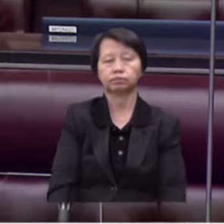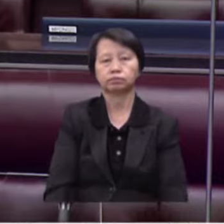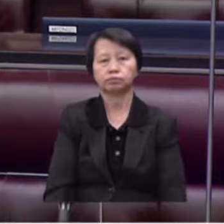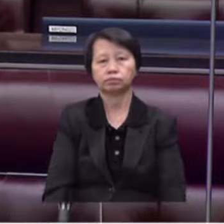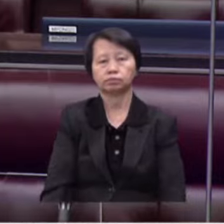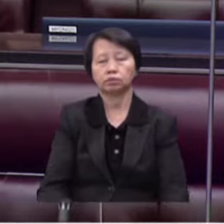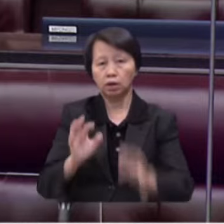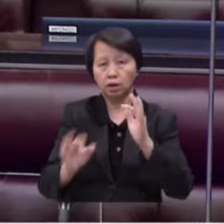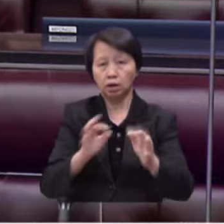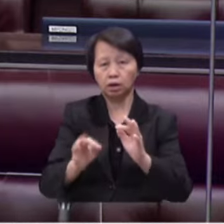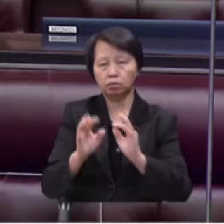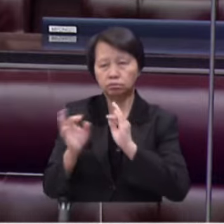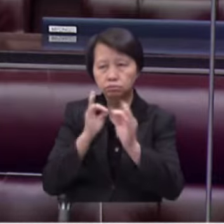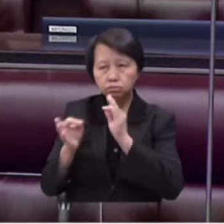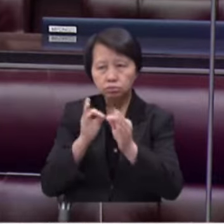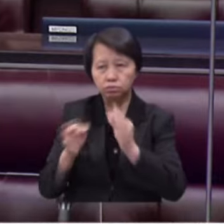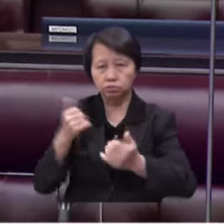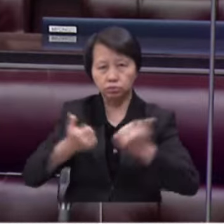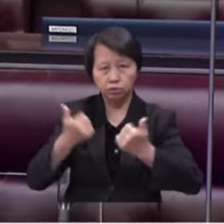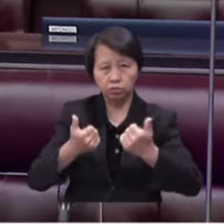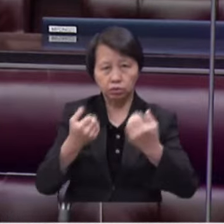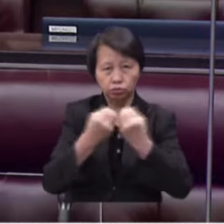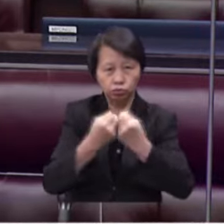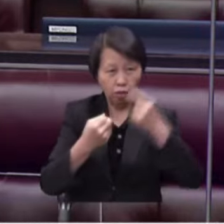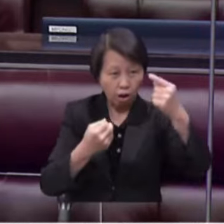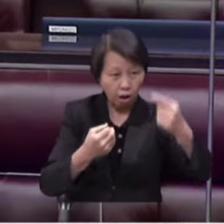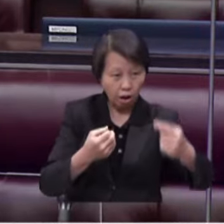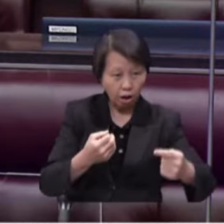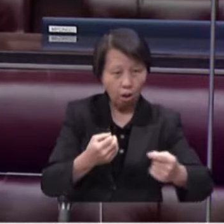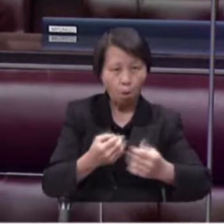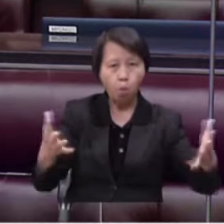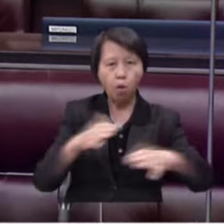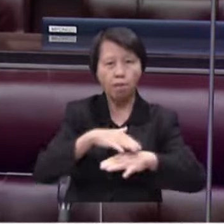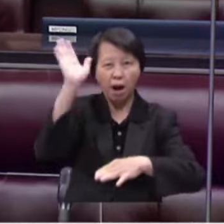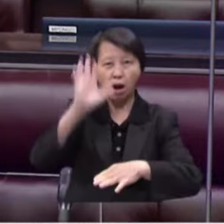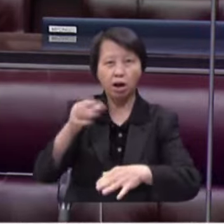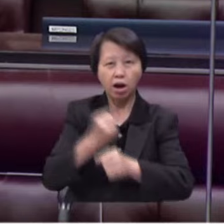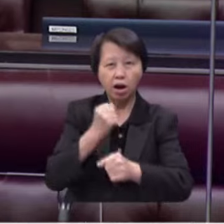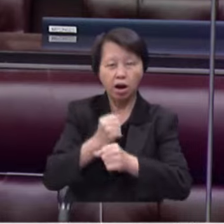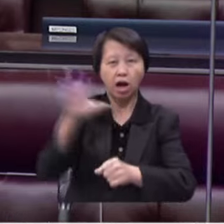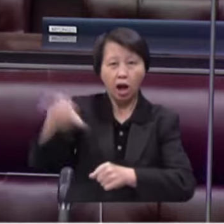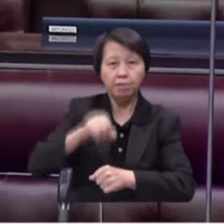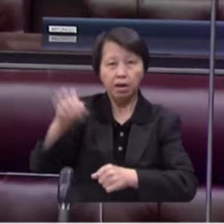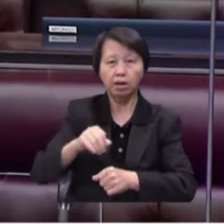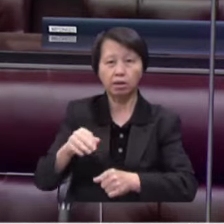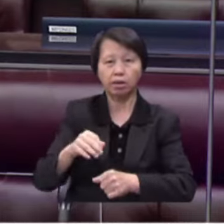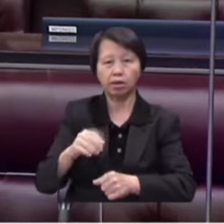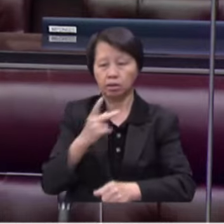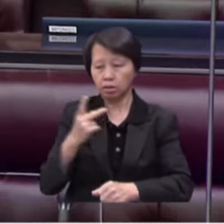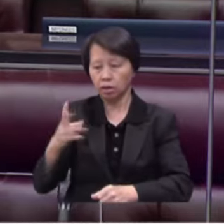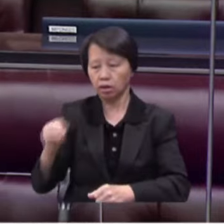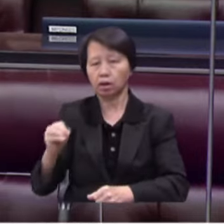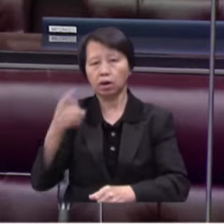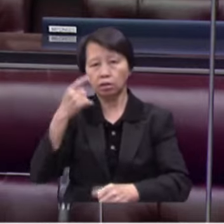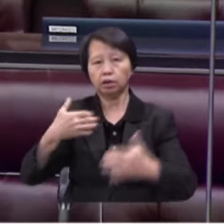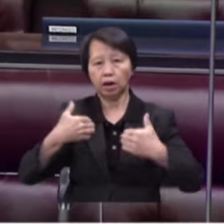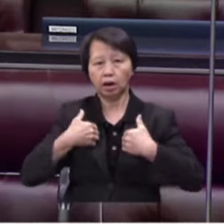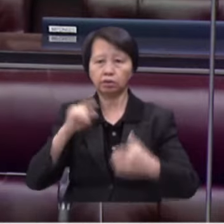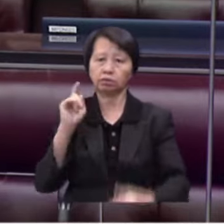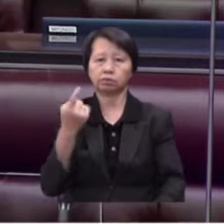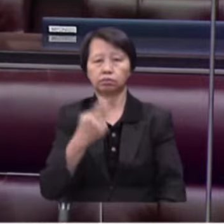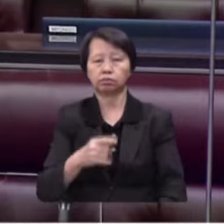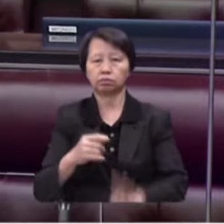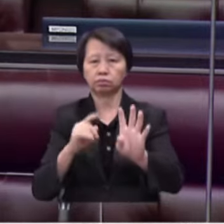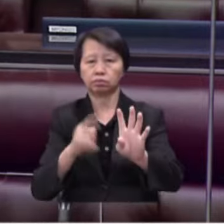dan jika dihujauhkan sama ada jumlah ini melebihi sasaran oleh Kementerian Kesehatan untuk melahirkan hanya